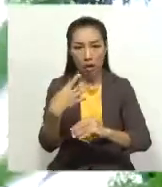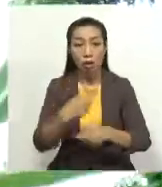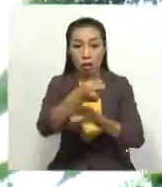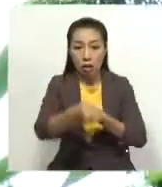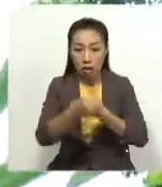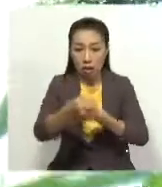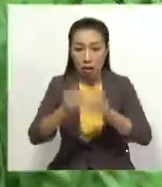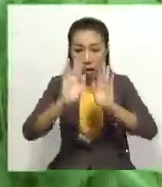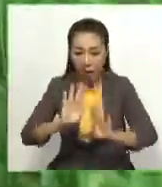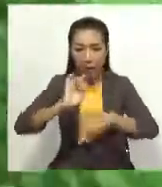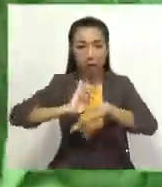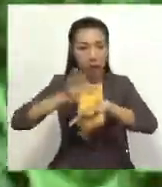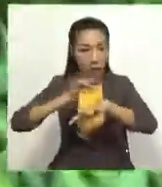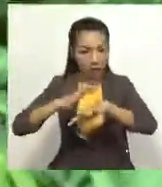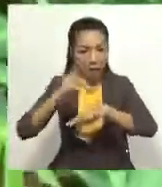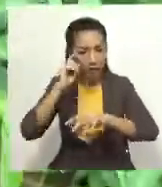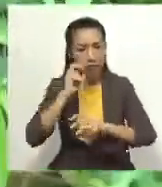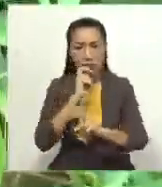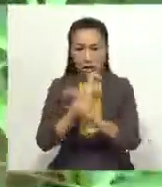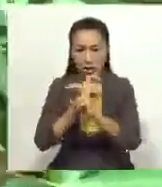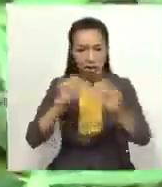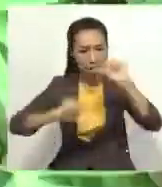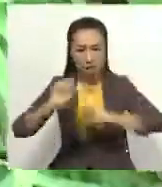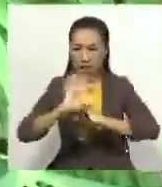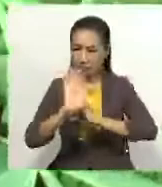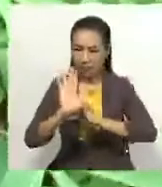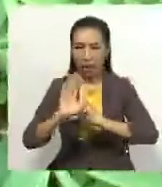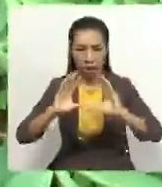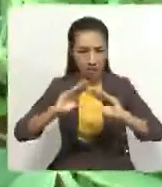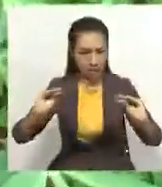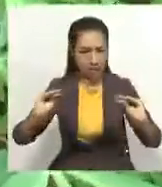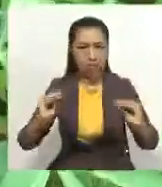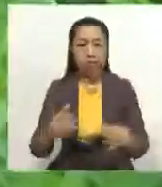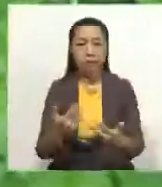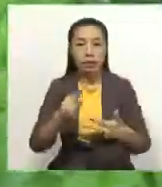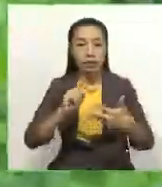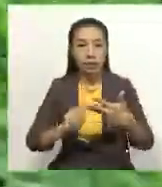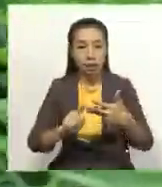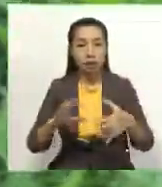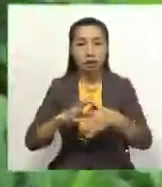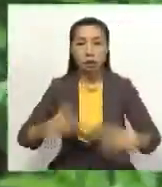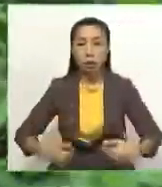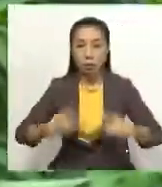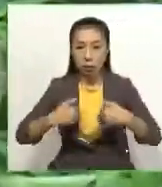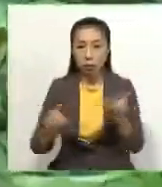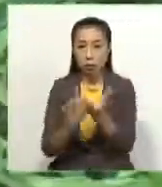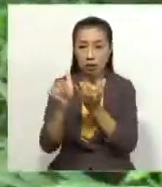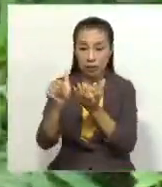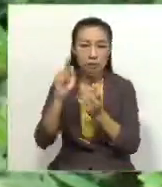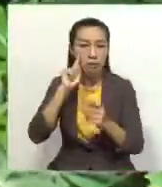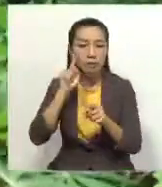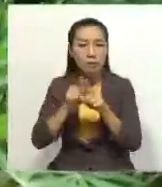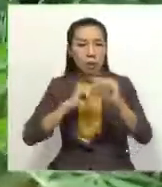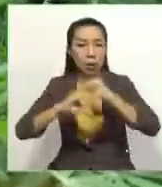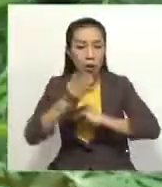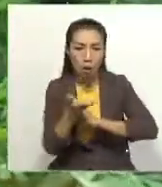ตรอินทรีย์แบบปลอดสารพิษให้ได้จริงด้านคุณภาพชีวิตอาทิขอรับการสนับสนุนโครงการเพิ่มศักย